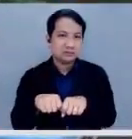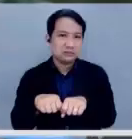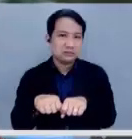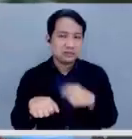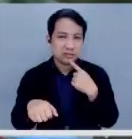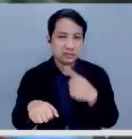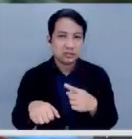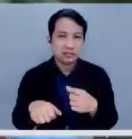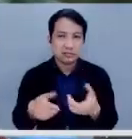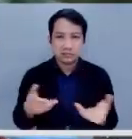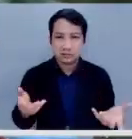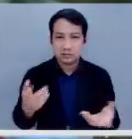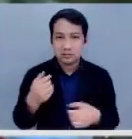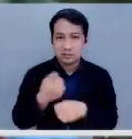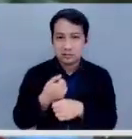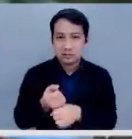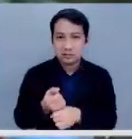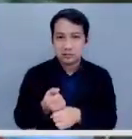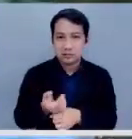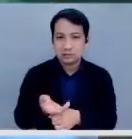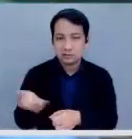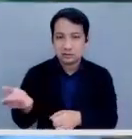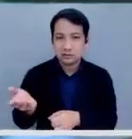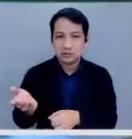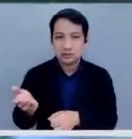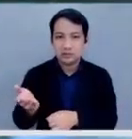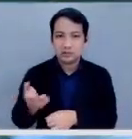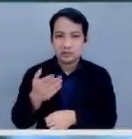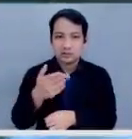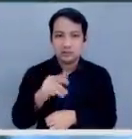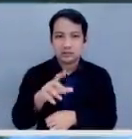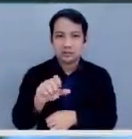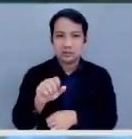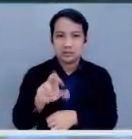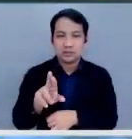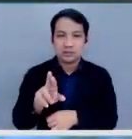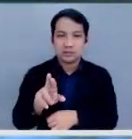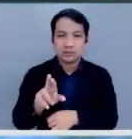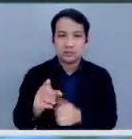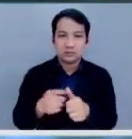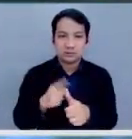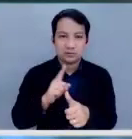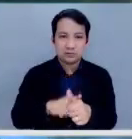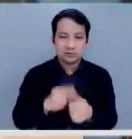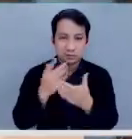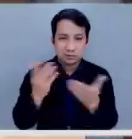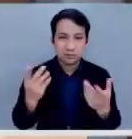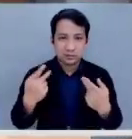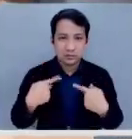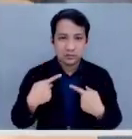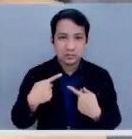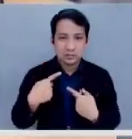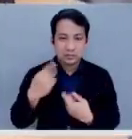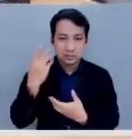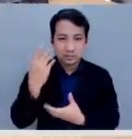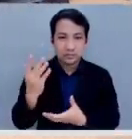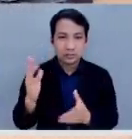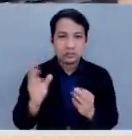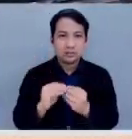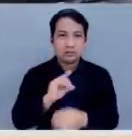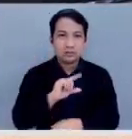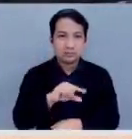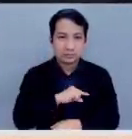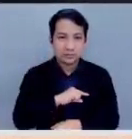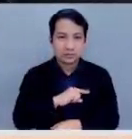is gawa siyang handcrafted siya. Mm-hmm. Then first gumagamit talaga kami ng mga quality leathers